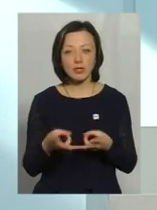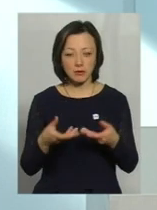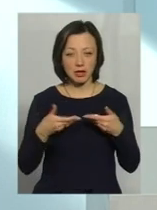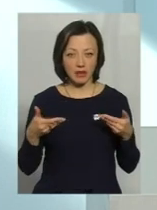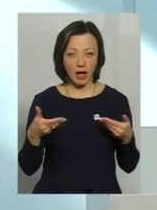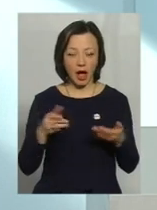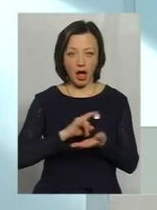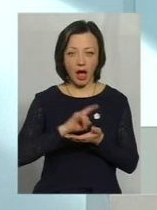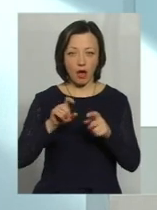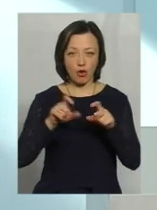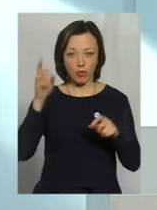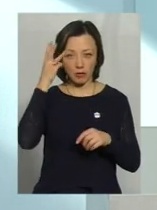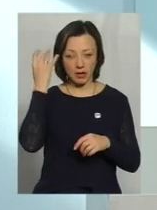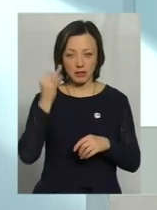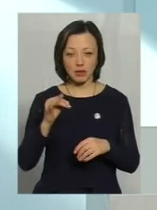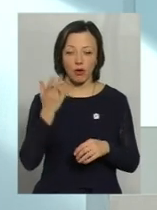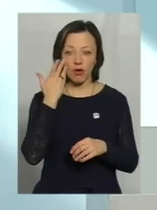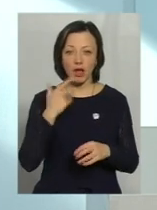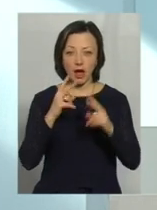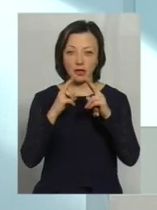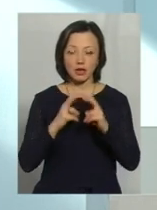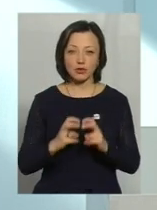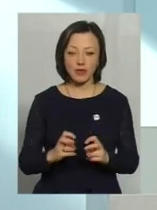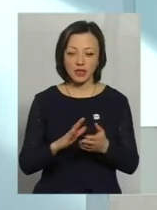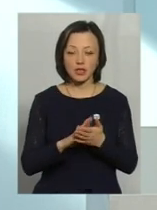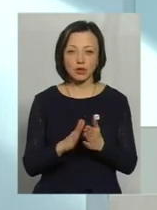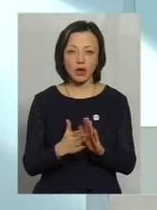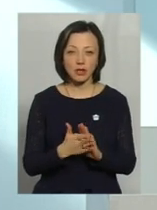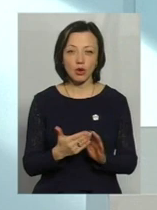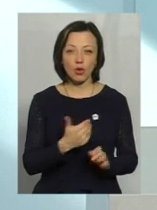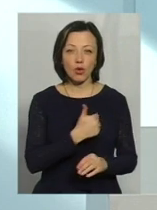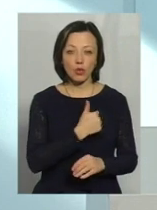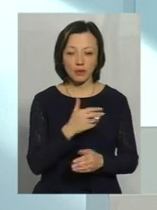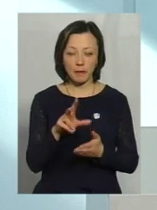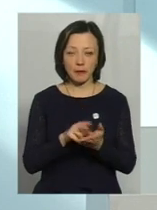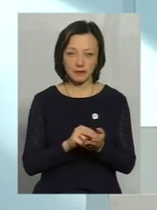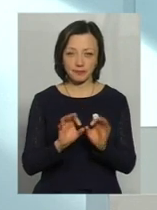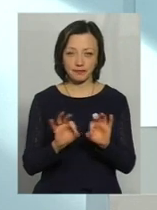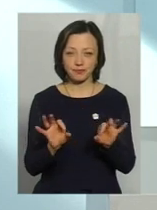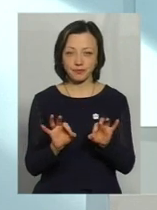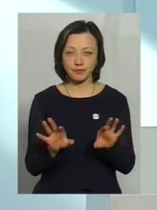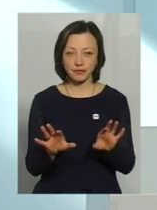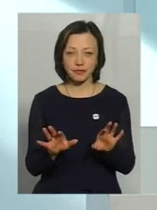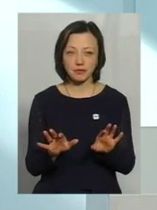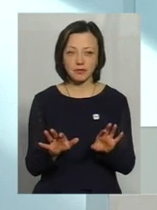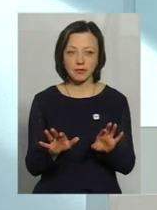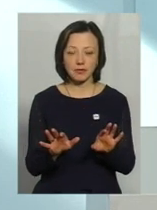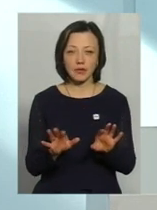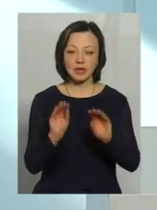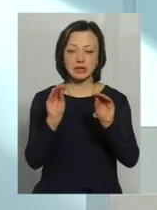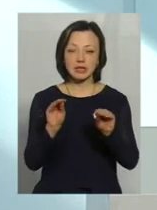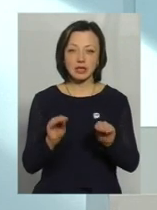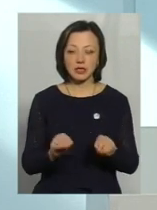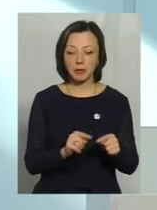аеропорт Хмельницький? І от коли ми аналізували ситуацію, я хочу навести такі цифри. Аналізуючи статистику